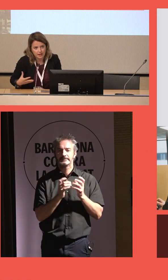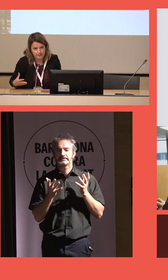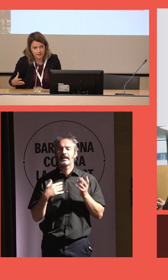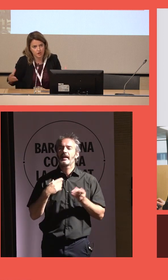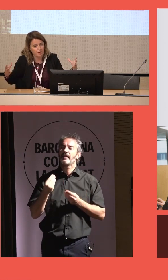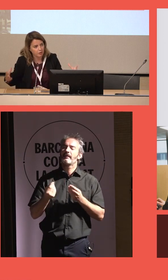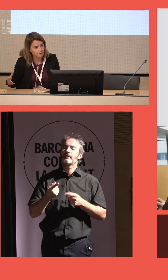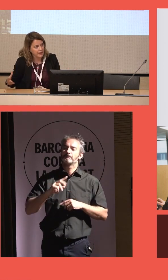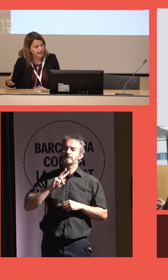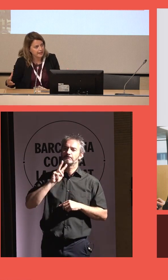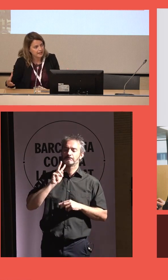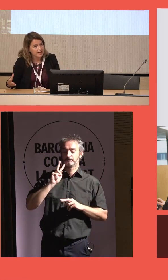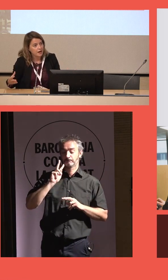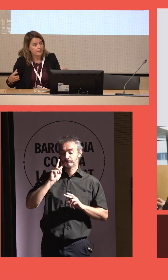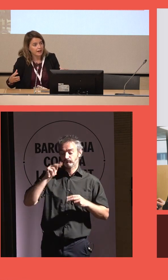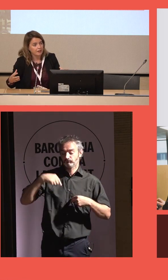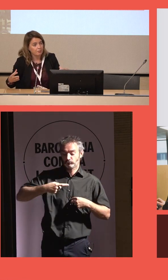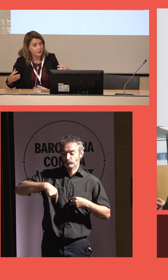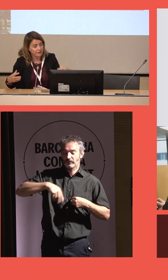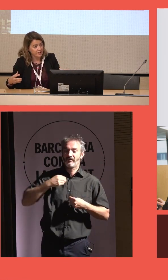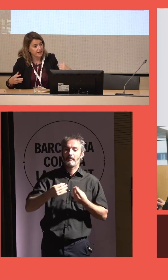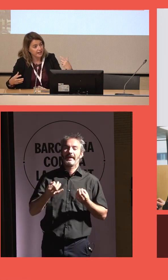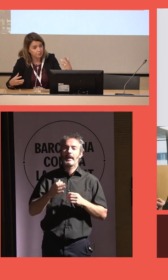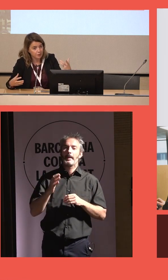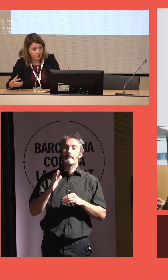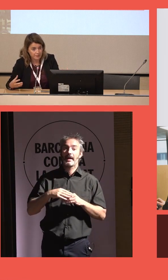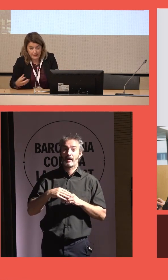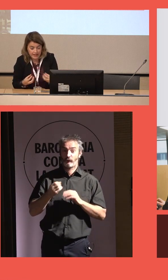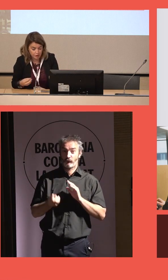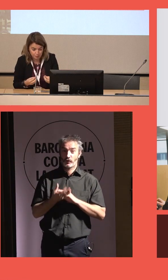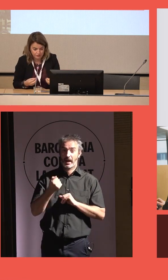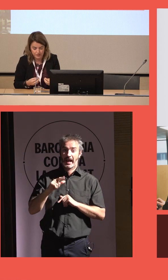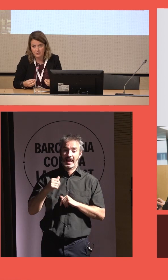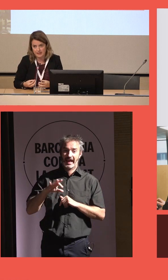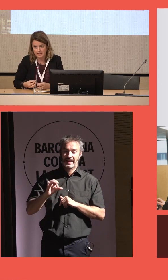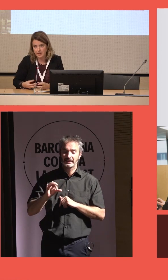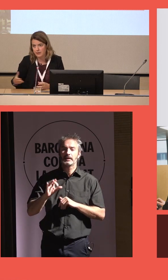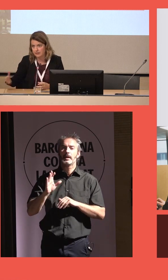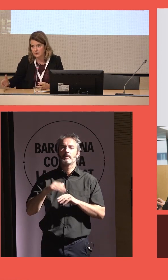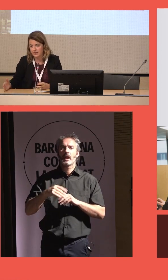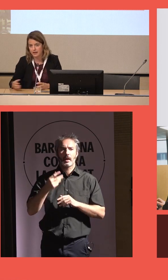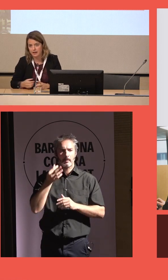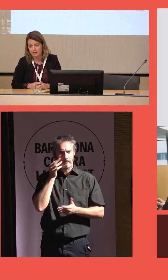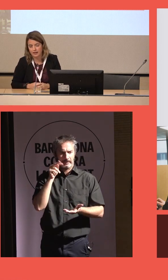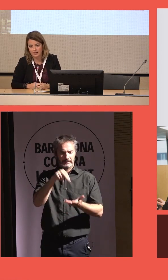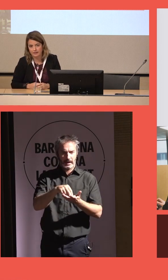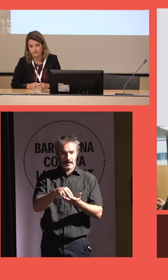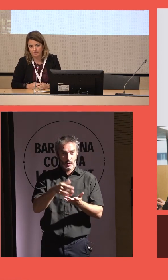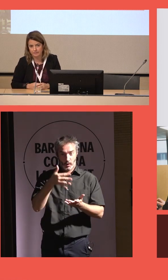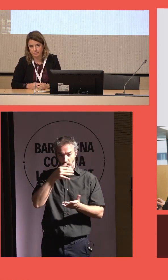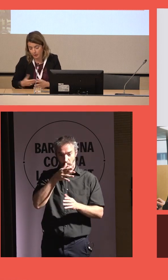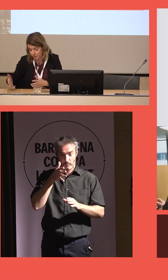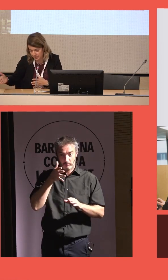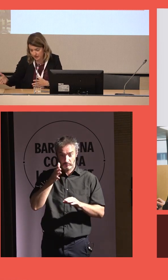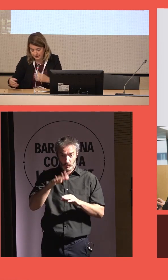tenim nosaltres com a grup Alares per poder fer que aquest programa que ja no es pot fer presencial per el tema de